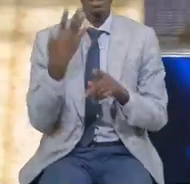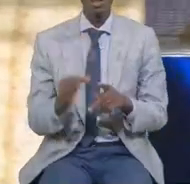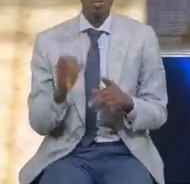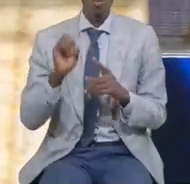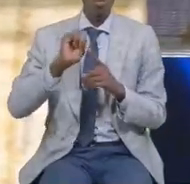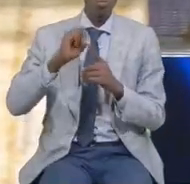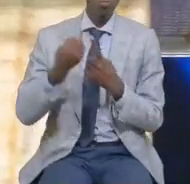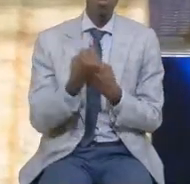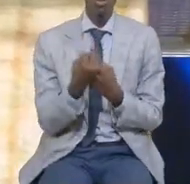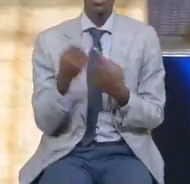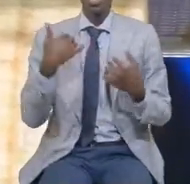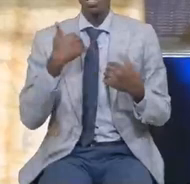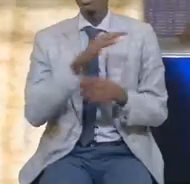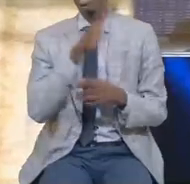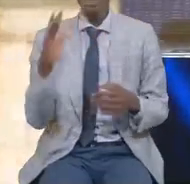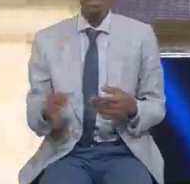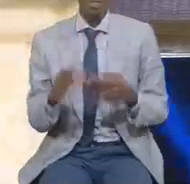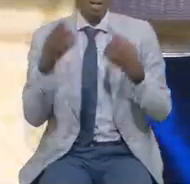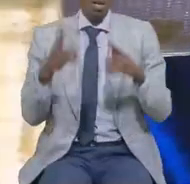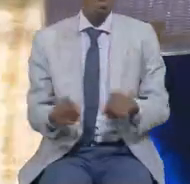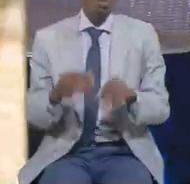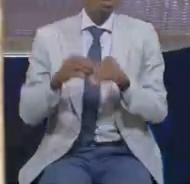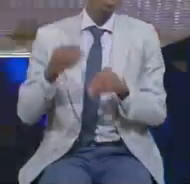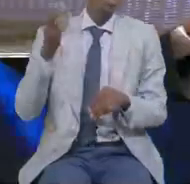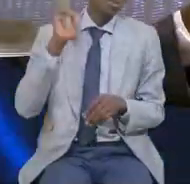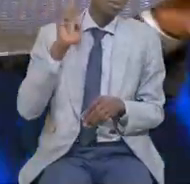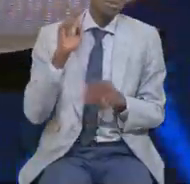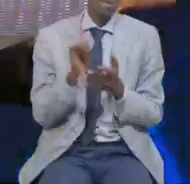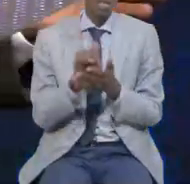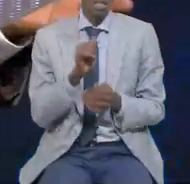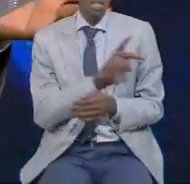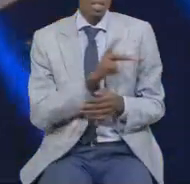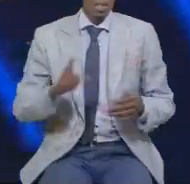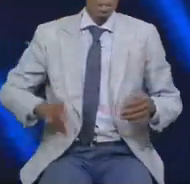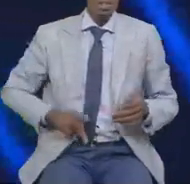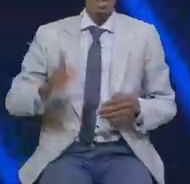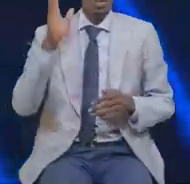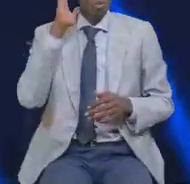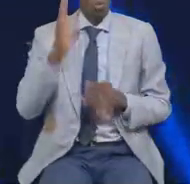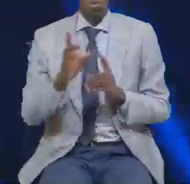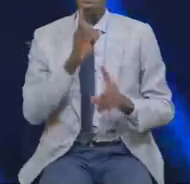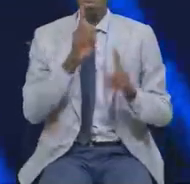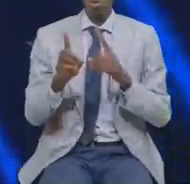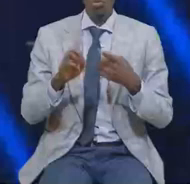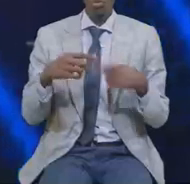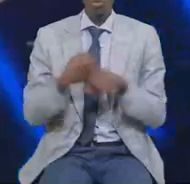n'est jamais arrivée dans l'histoire qu'un roi menace des gens de cette manière. Même si cela n'est jamais arrivé